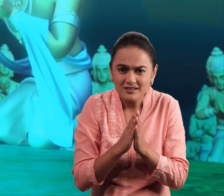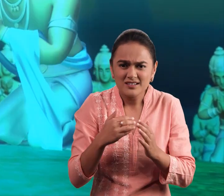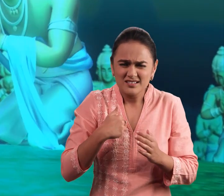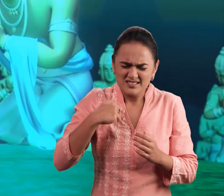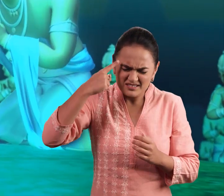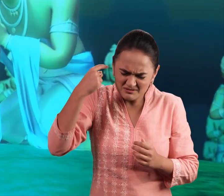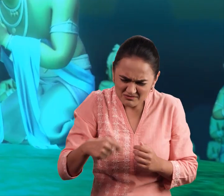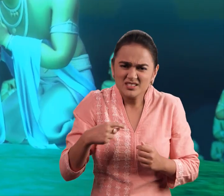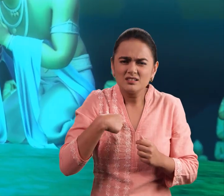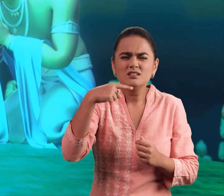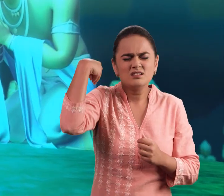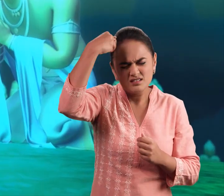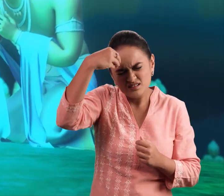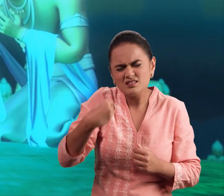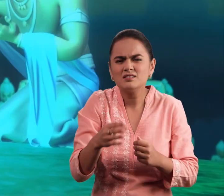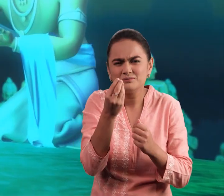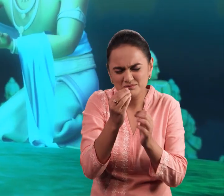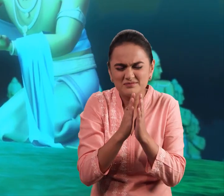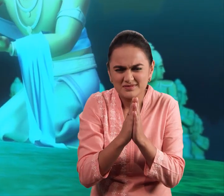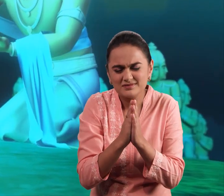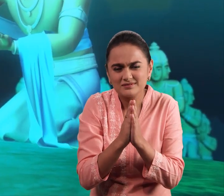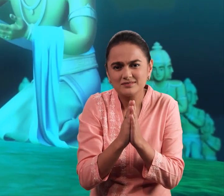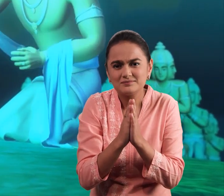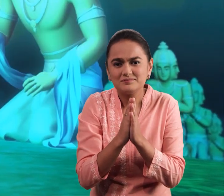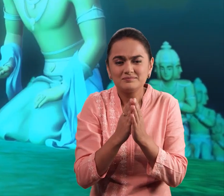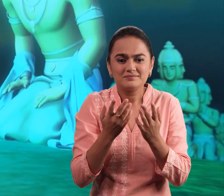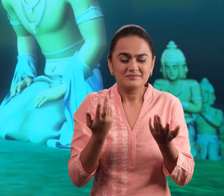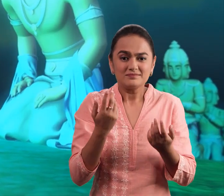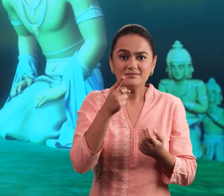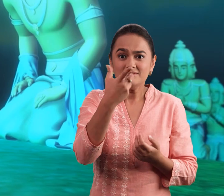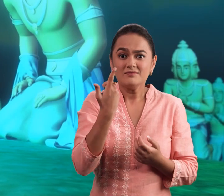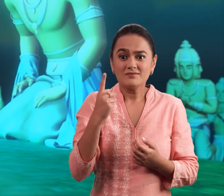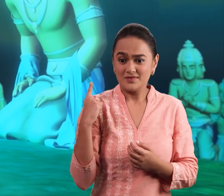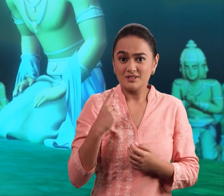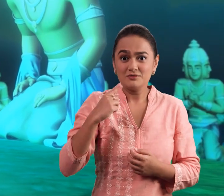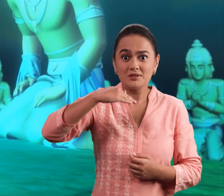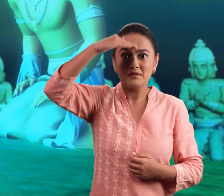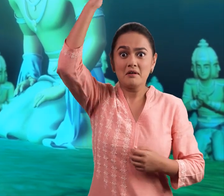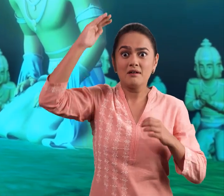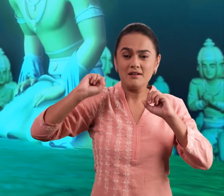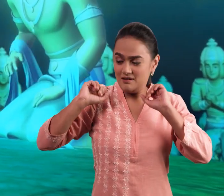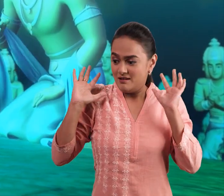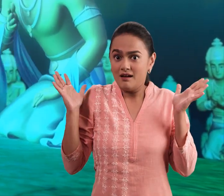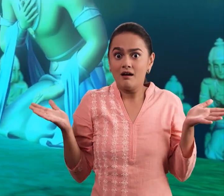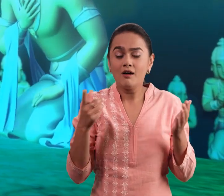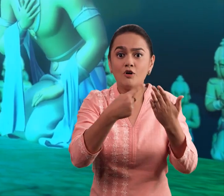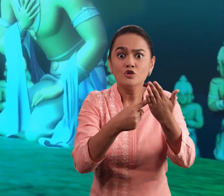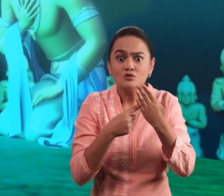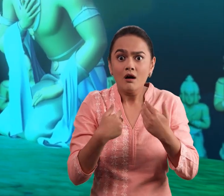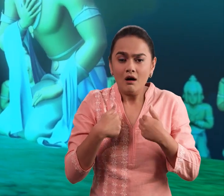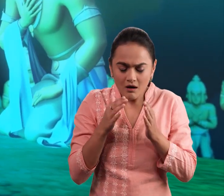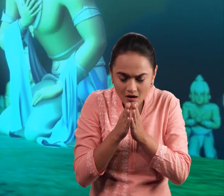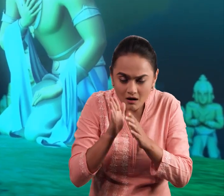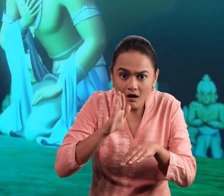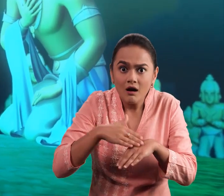मेरी दुष्टता को क्षमा करें। मुझे आपने अपने विराट स्वरूप का जो दर्शन कराया है, मैं तो